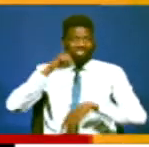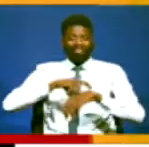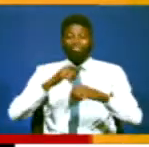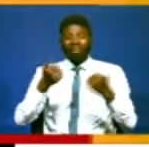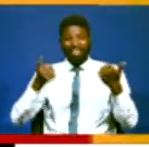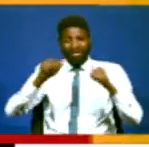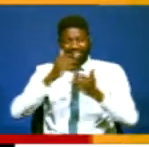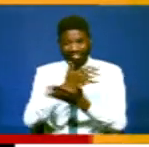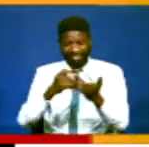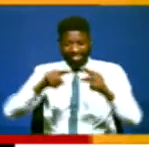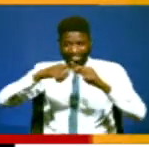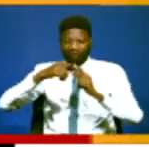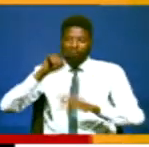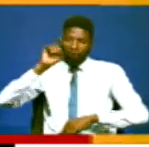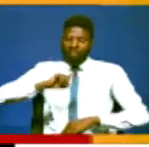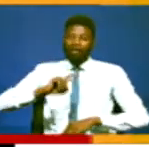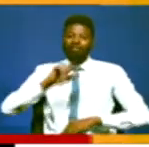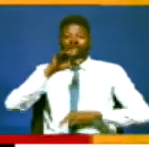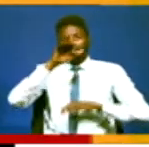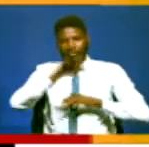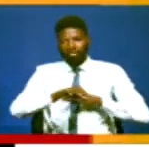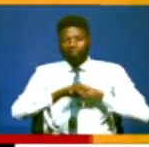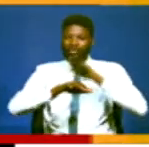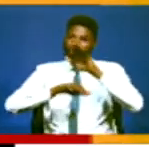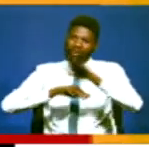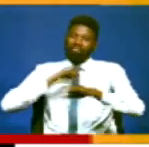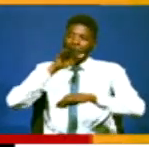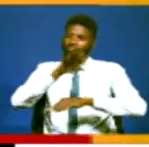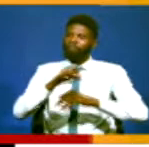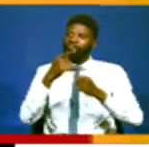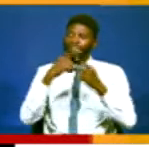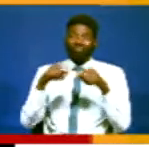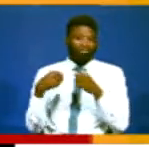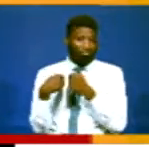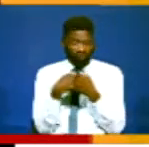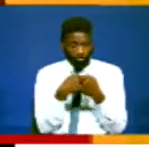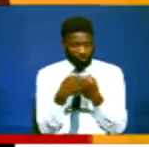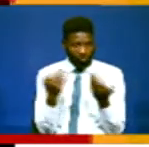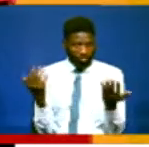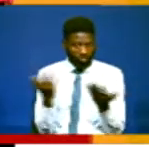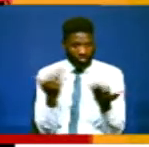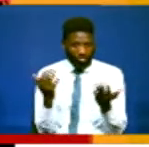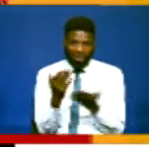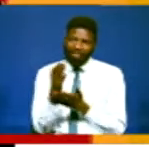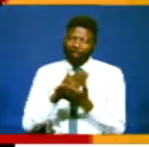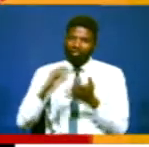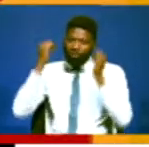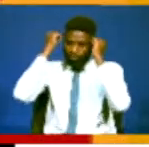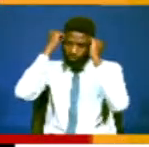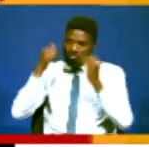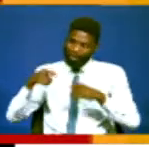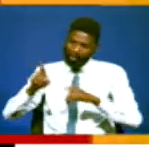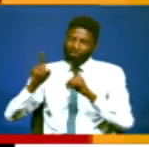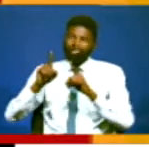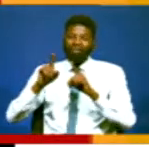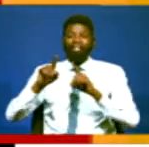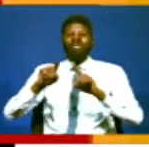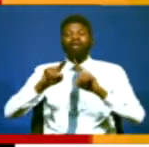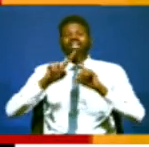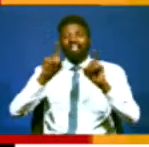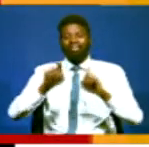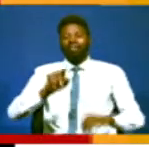hatua moja tukisonga. Lakini sasa changamoto itakuja kuwa kuna wanafunzi ambao walifanya mtihani wa KCP,